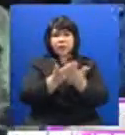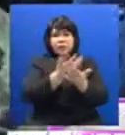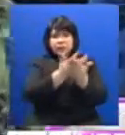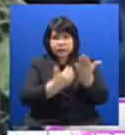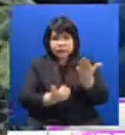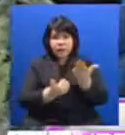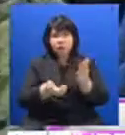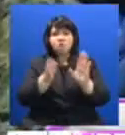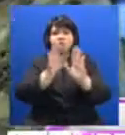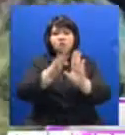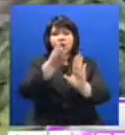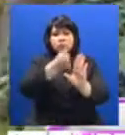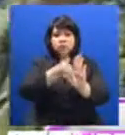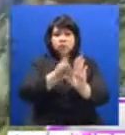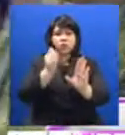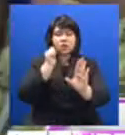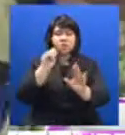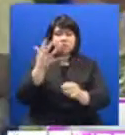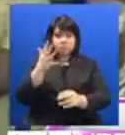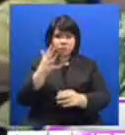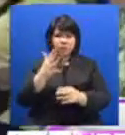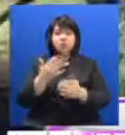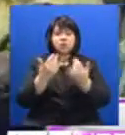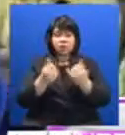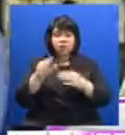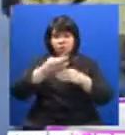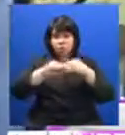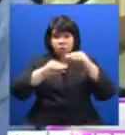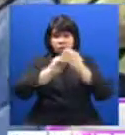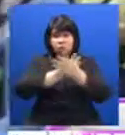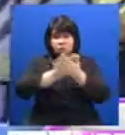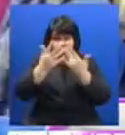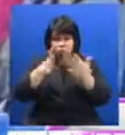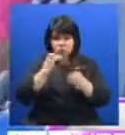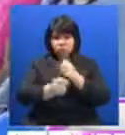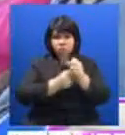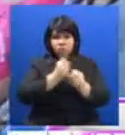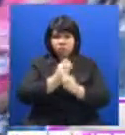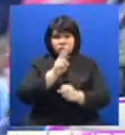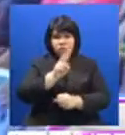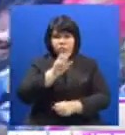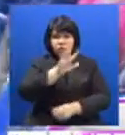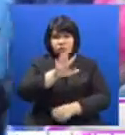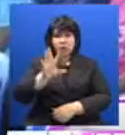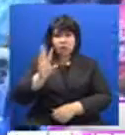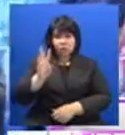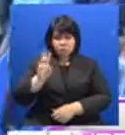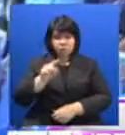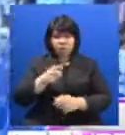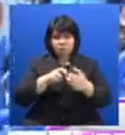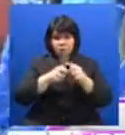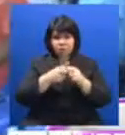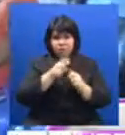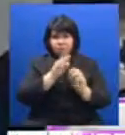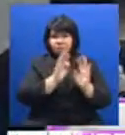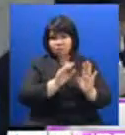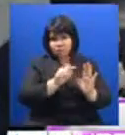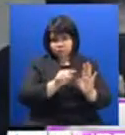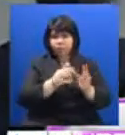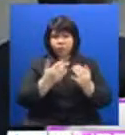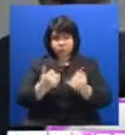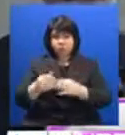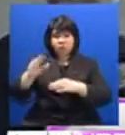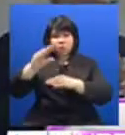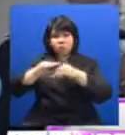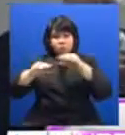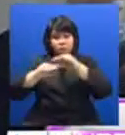เงินฝากคืนเข้าบัญชีตามระเบียบเมื่อโครงการแล้วเสร็จสิ้นตั้งแต่ปี2556ทั้งนี้สำนักงานกองทุนหมู่บ้านได้สอบ